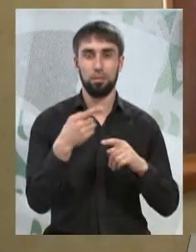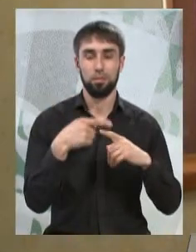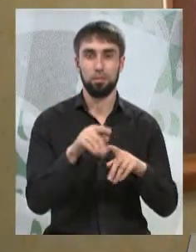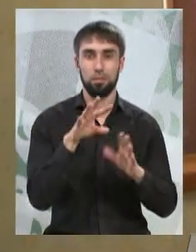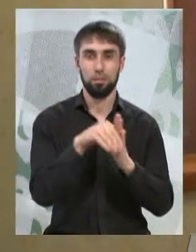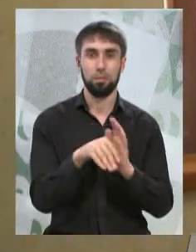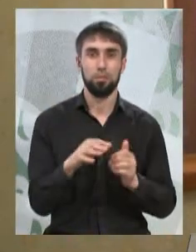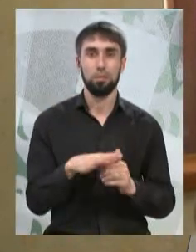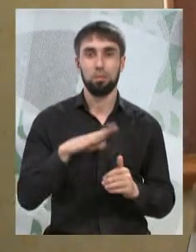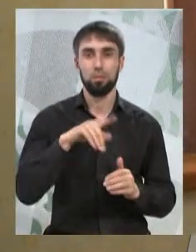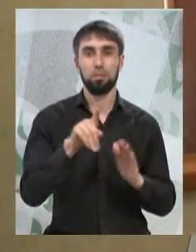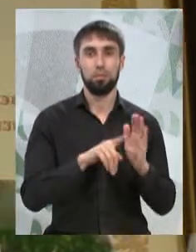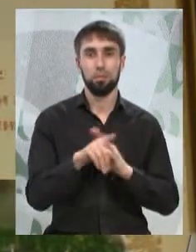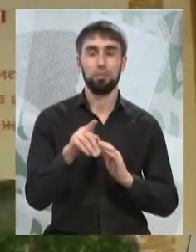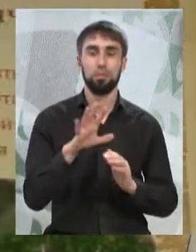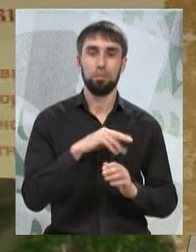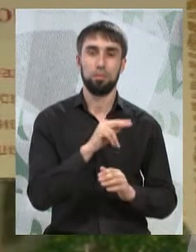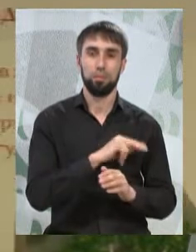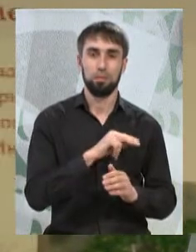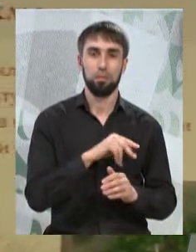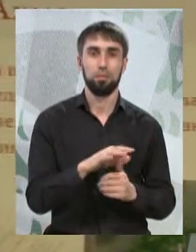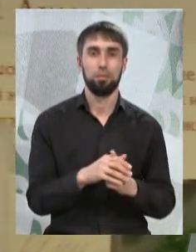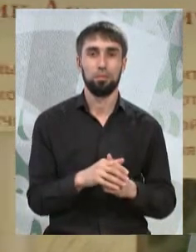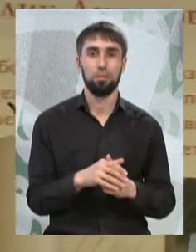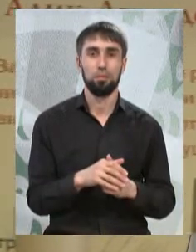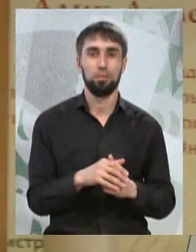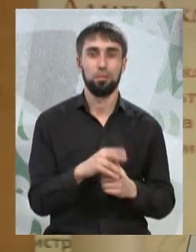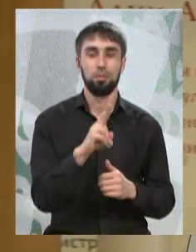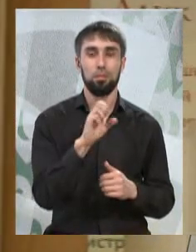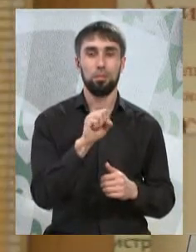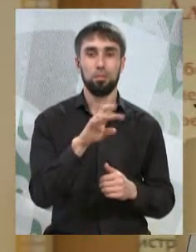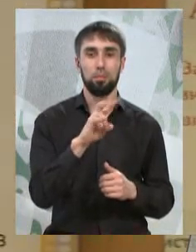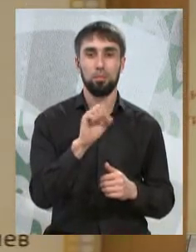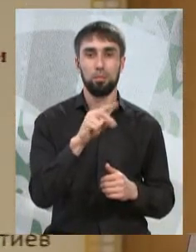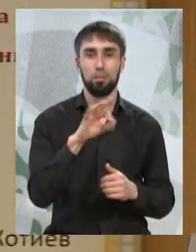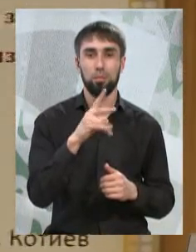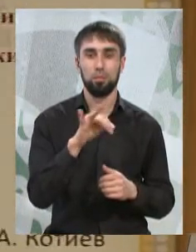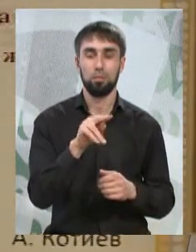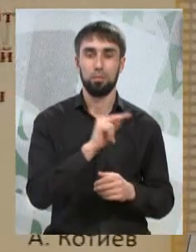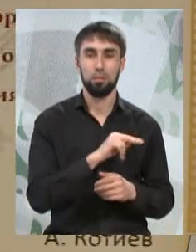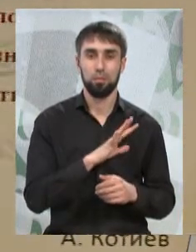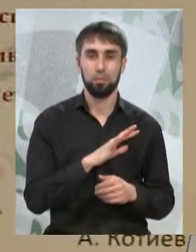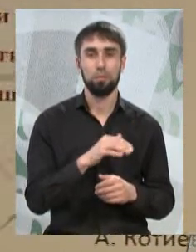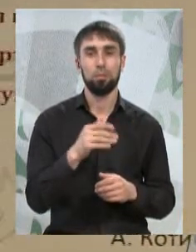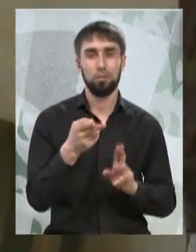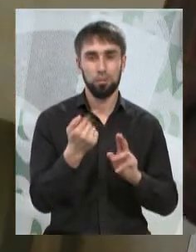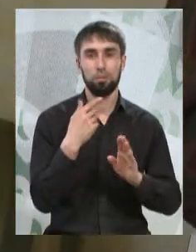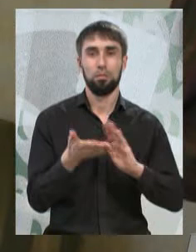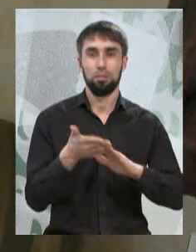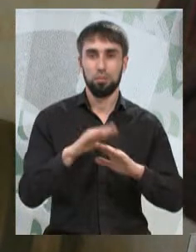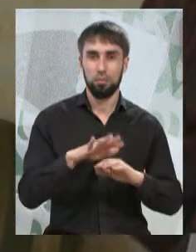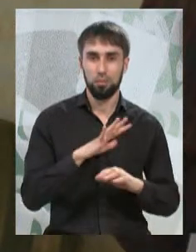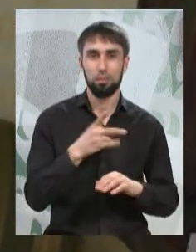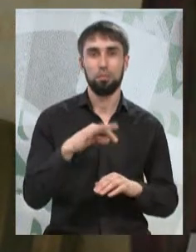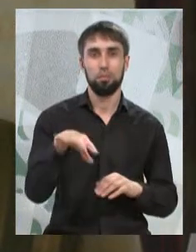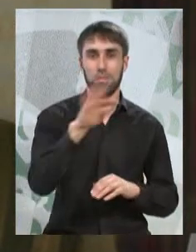он начал свою трудовую деятельность и должности рабочего на каменоломне. Как бы тяжело ни было, в ссылке люди боролись за свои права,